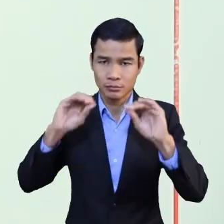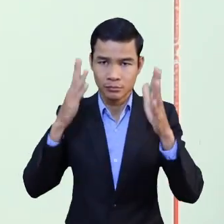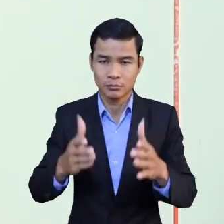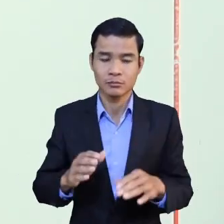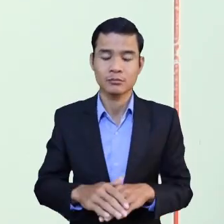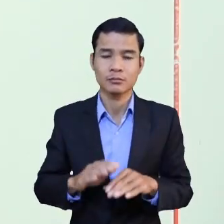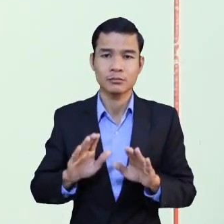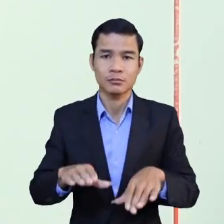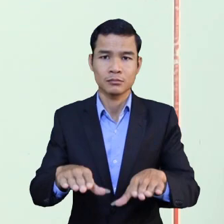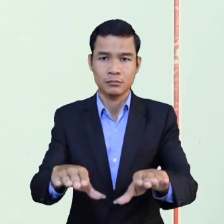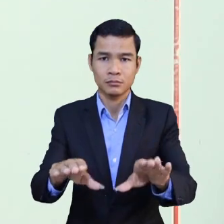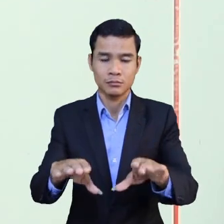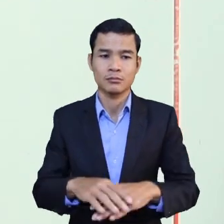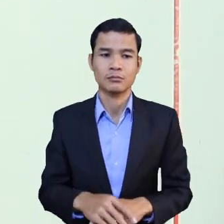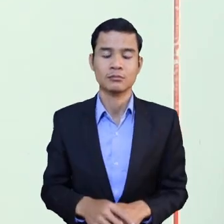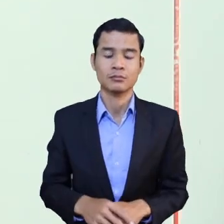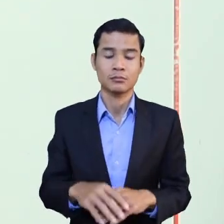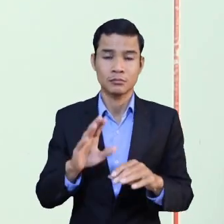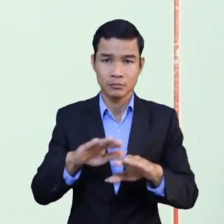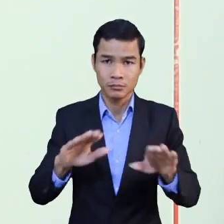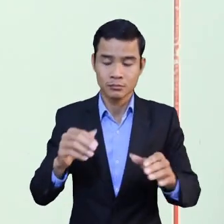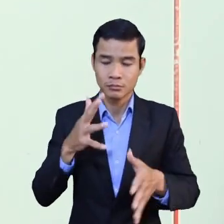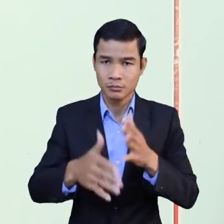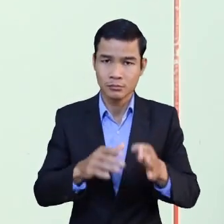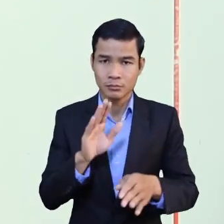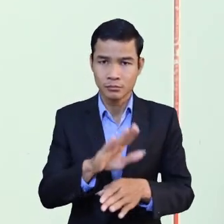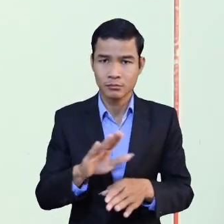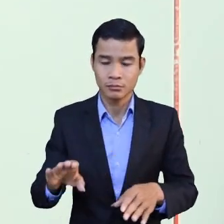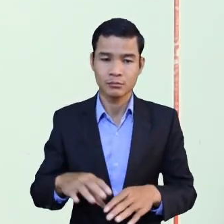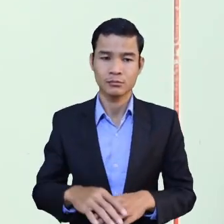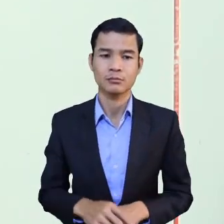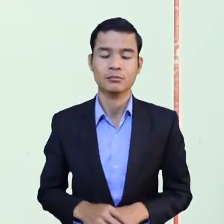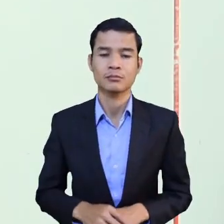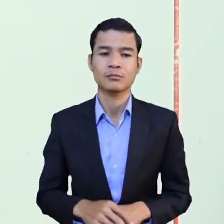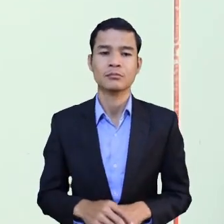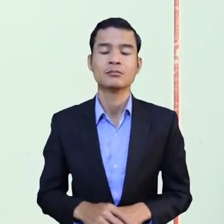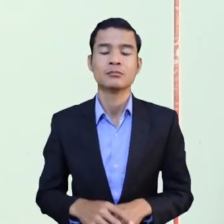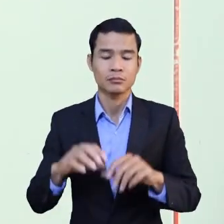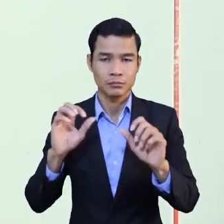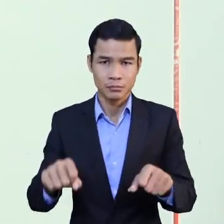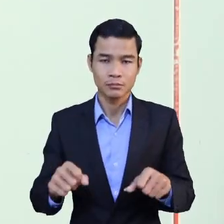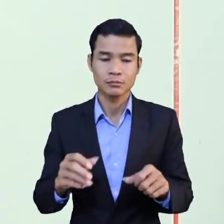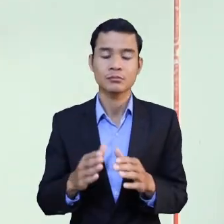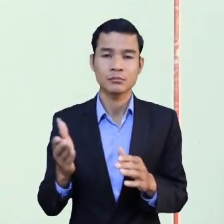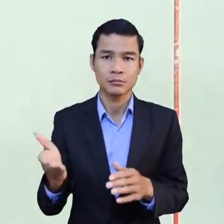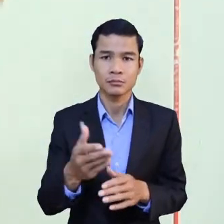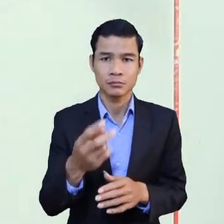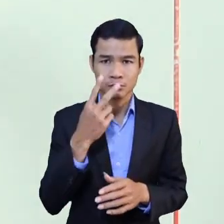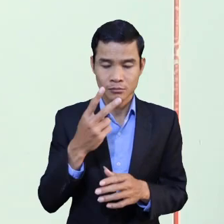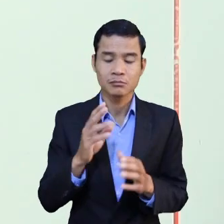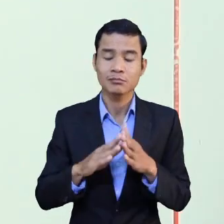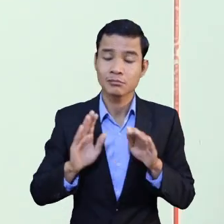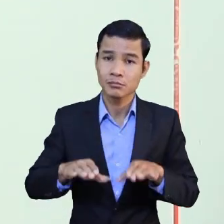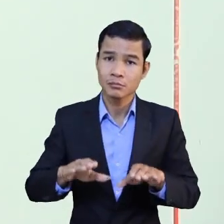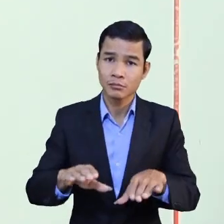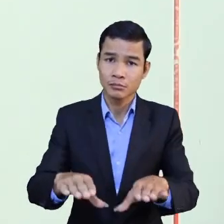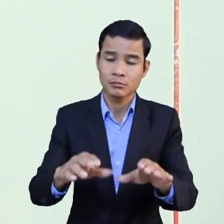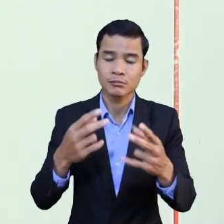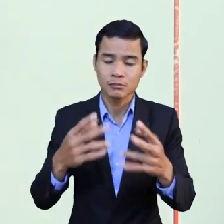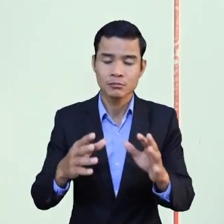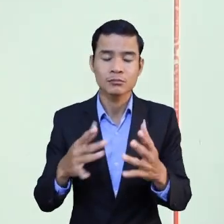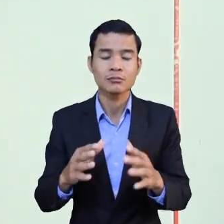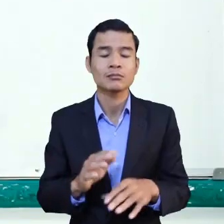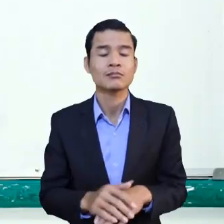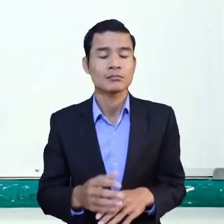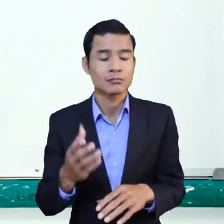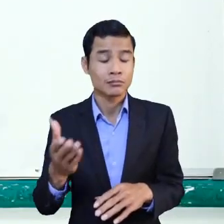ម D ចាកូនអានខ្លួនឯងមើលកូនចាអញ្ចឹងយើងបានឃើញរូប D ហើយកូនយល់ន័យនៅពាក្យ D